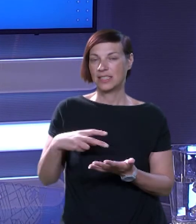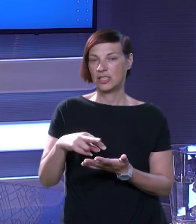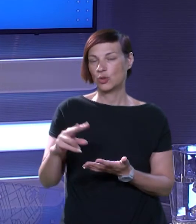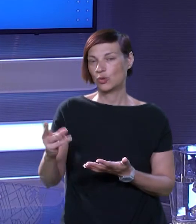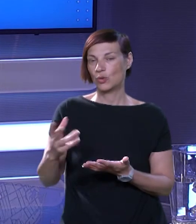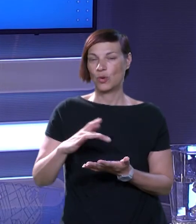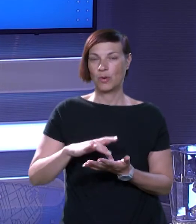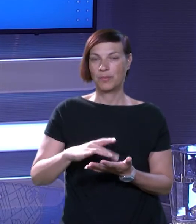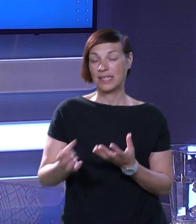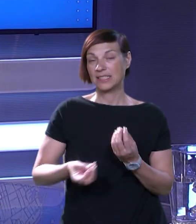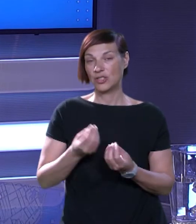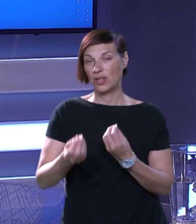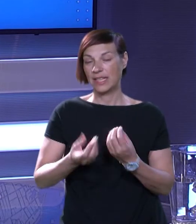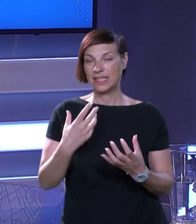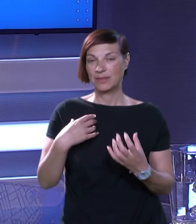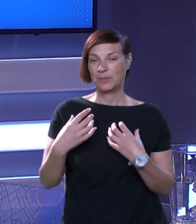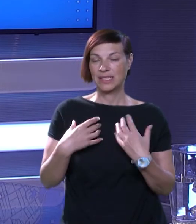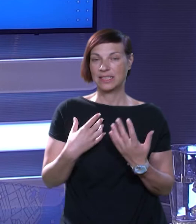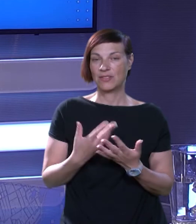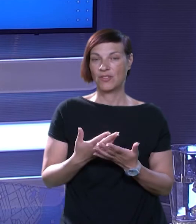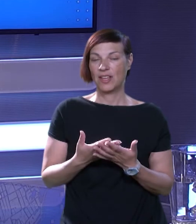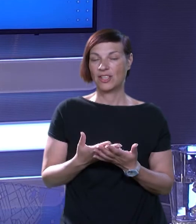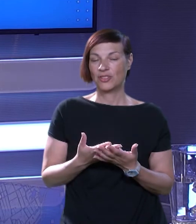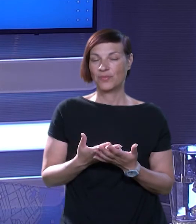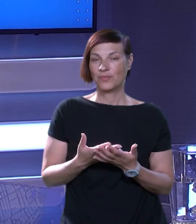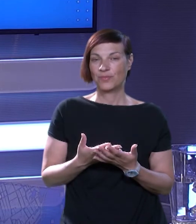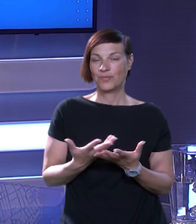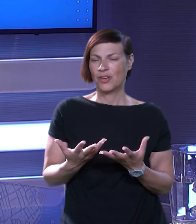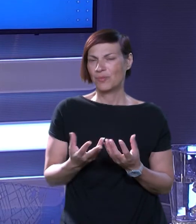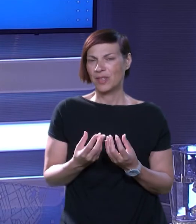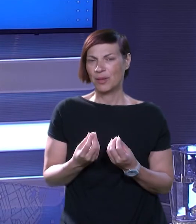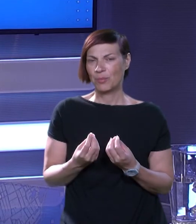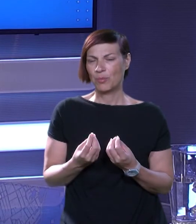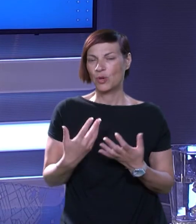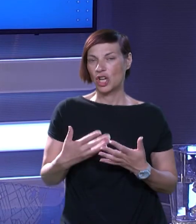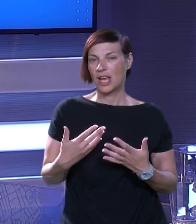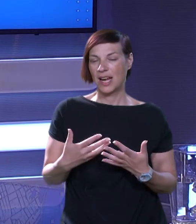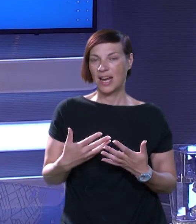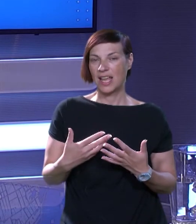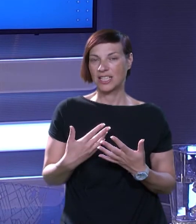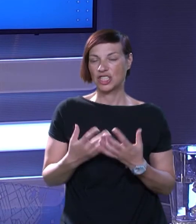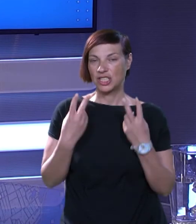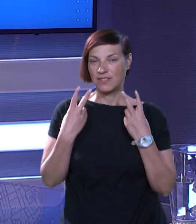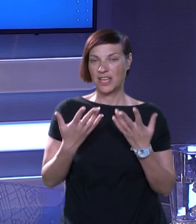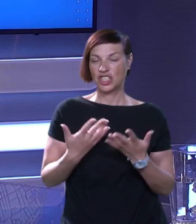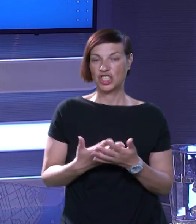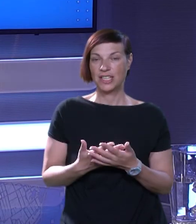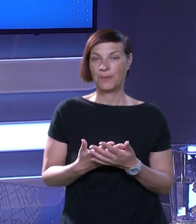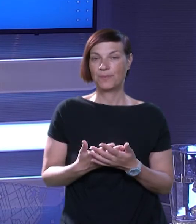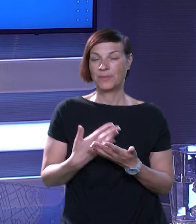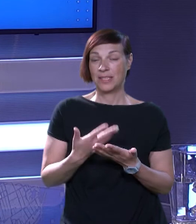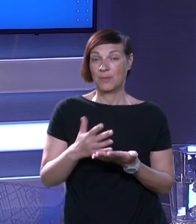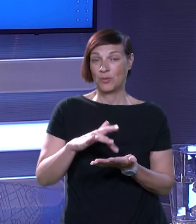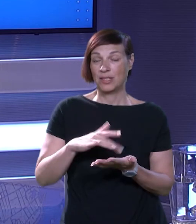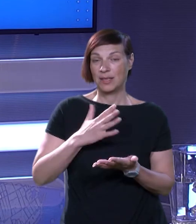ići u drugo mjesto pa još igrat predstavu. Ovako, ovo mi je stvarno puno nekako i lakše i bitnije